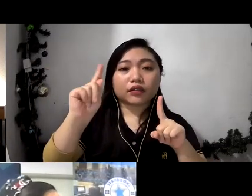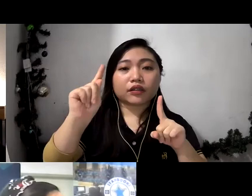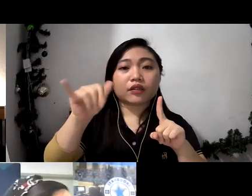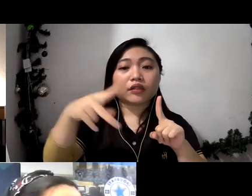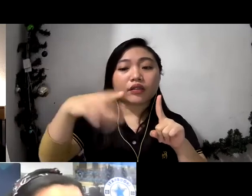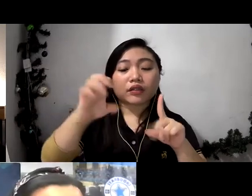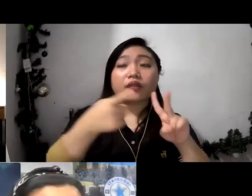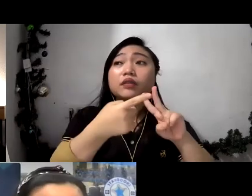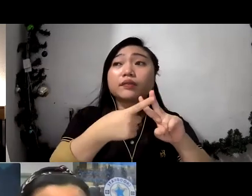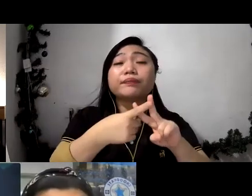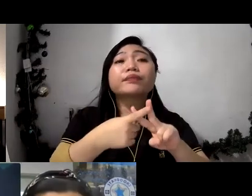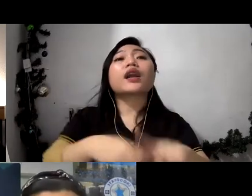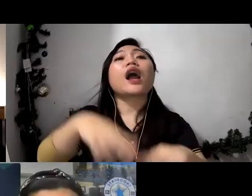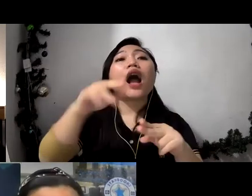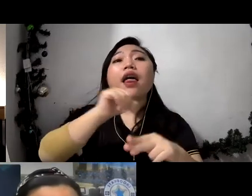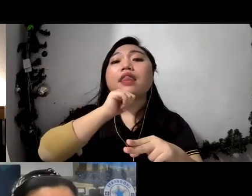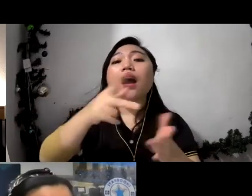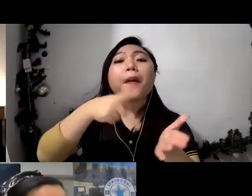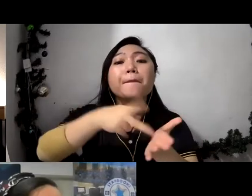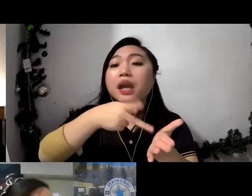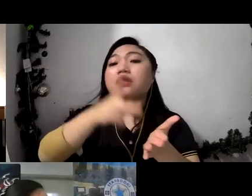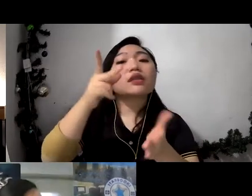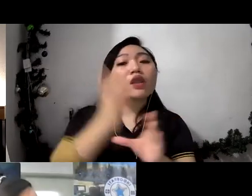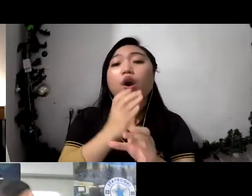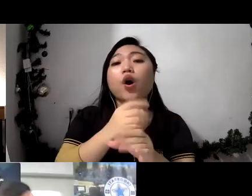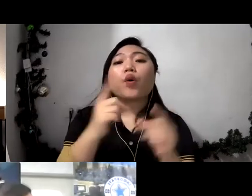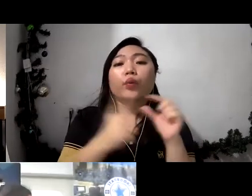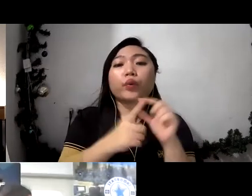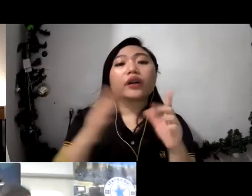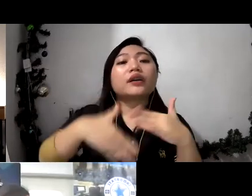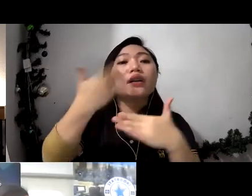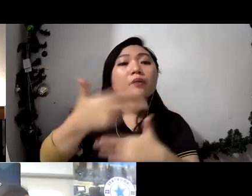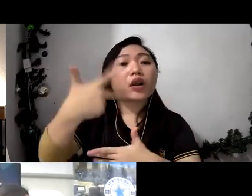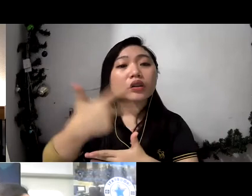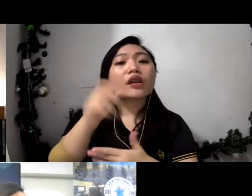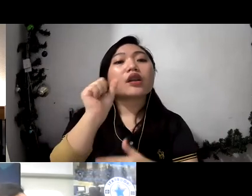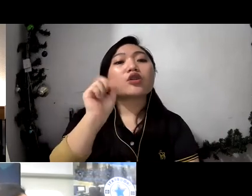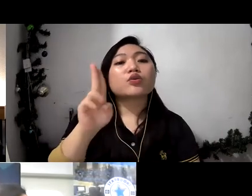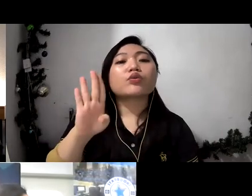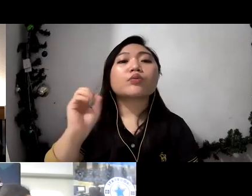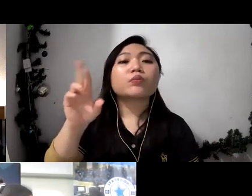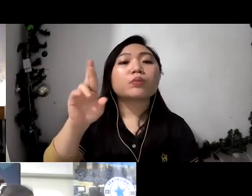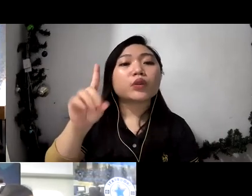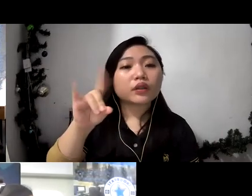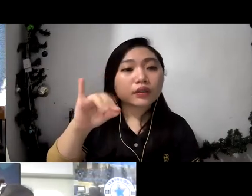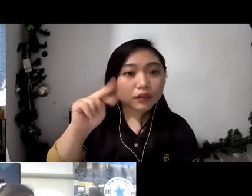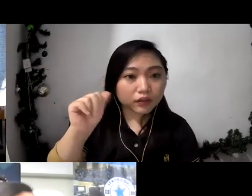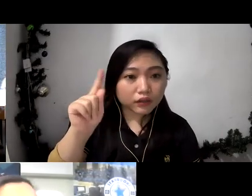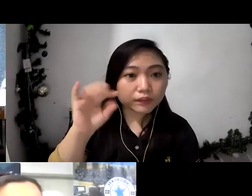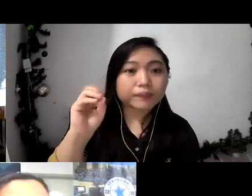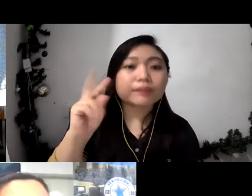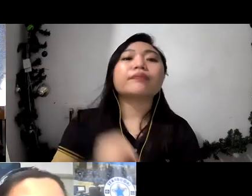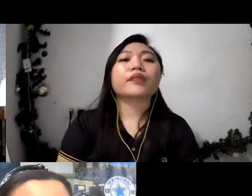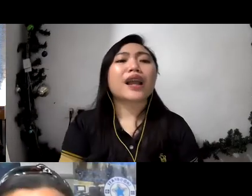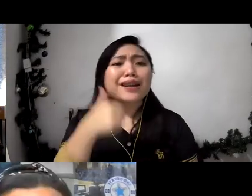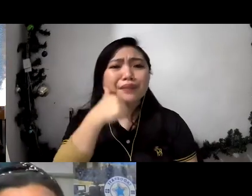nagkikreate na unpaid care work. And then pangatlo, meron tayong subordination. So sa usapin po ng subordination, no, women